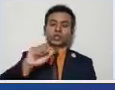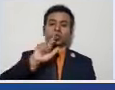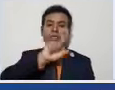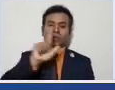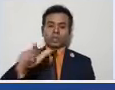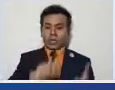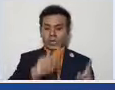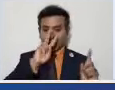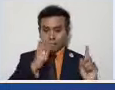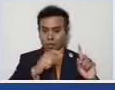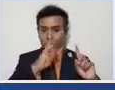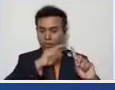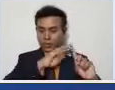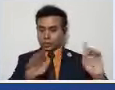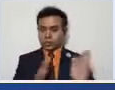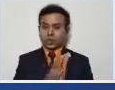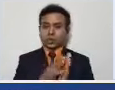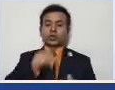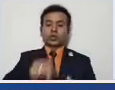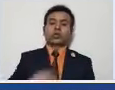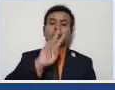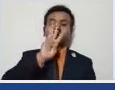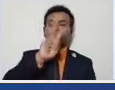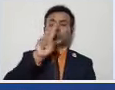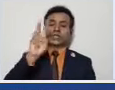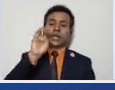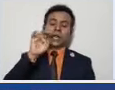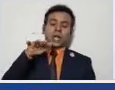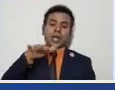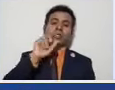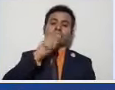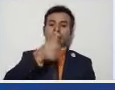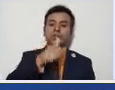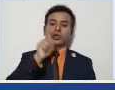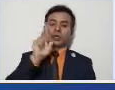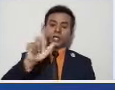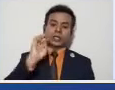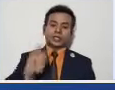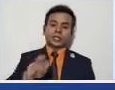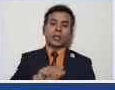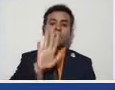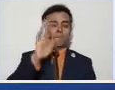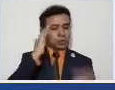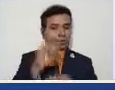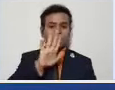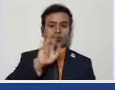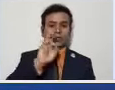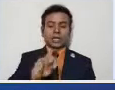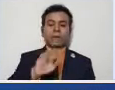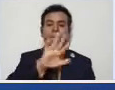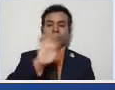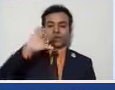আমরা পেয়েছি, এখানে শনাক্ত হয়েছে 24 ঘন্টায় 91,977 জন এবং এ পর্যন্ত